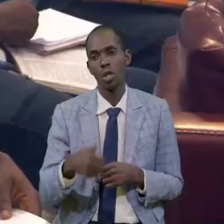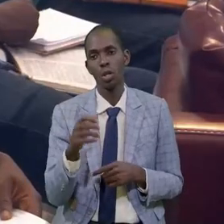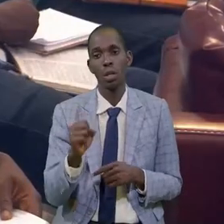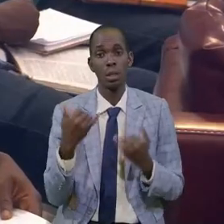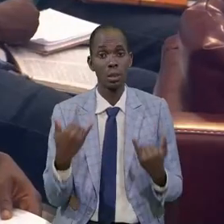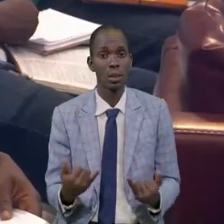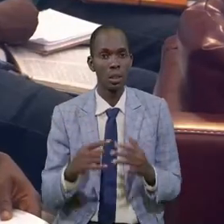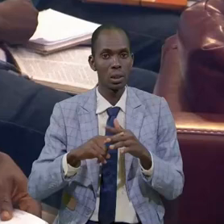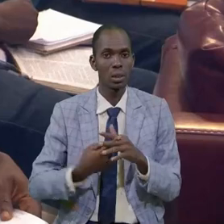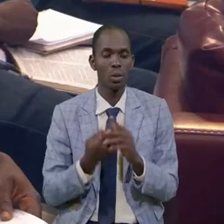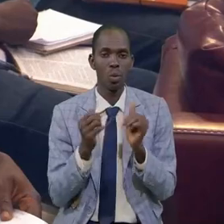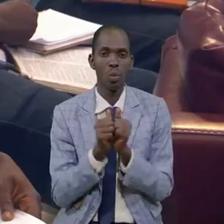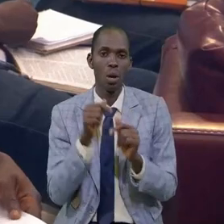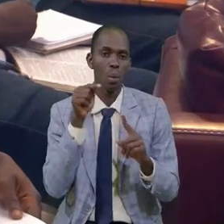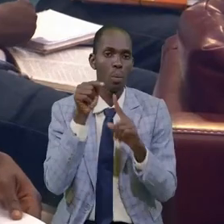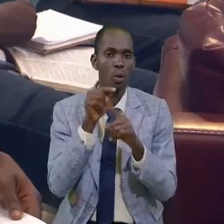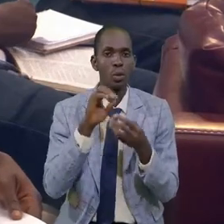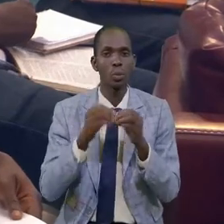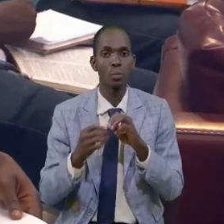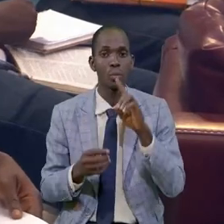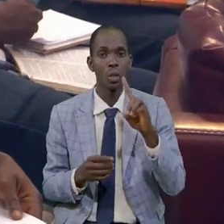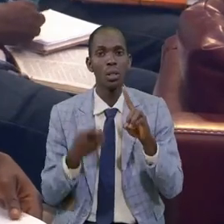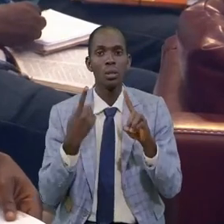au premier point qui est